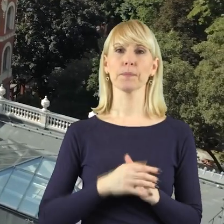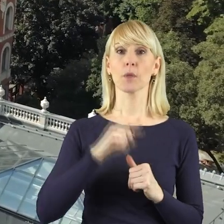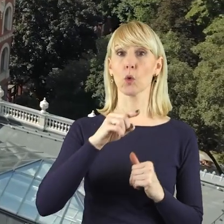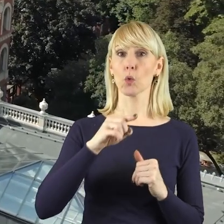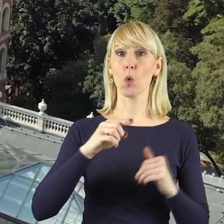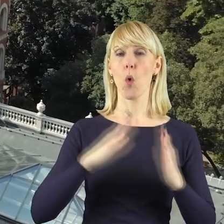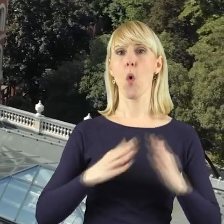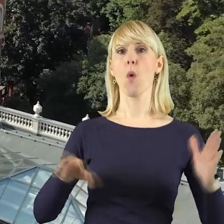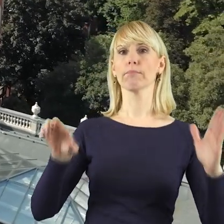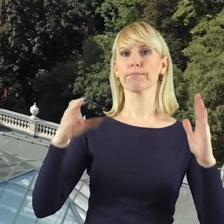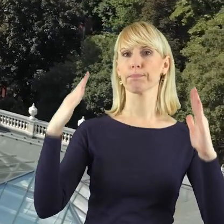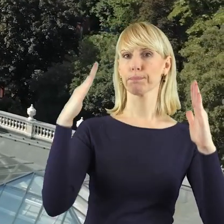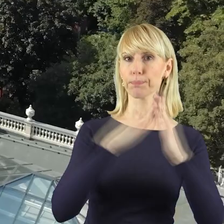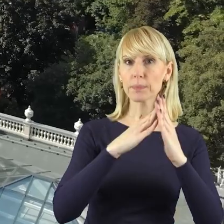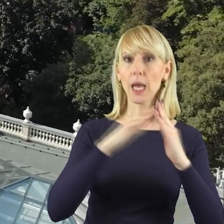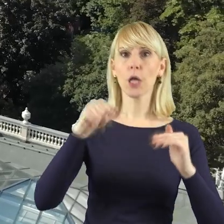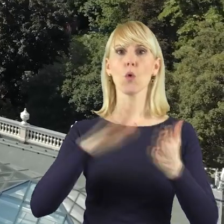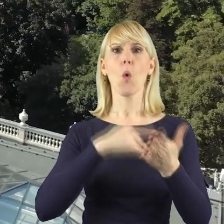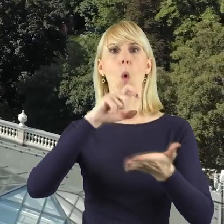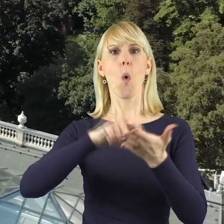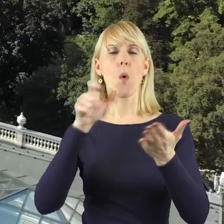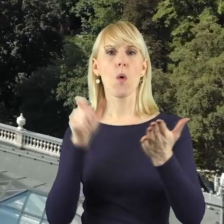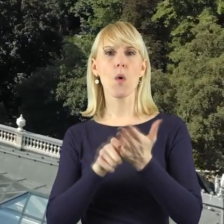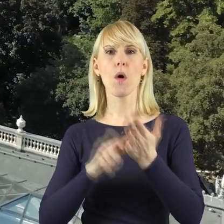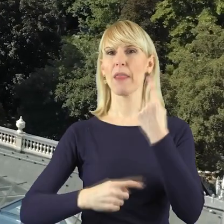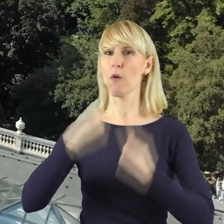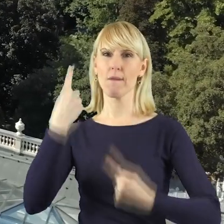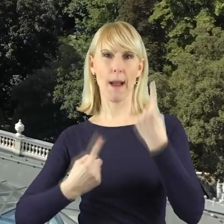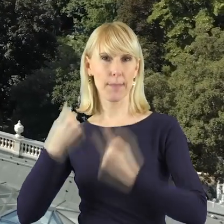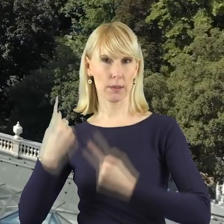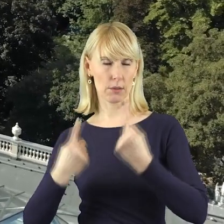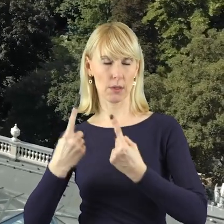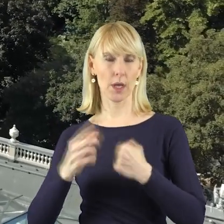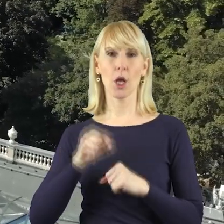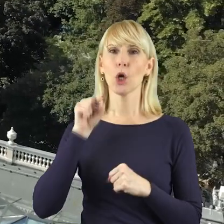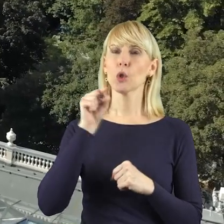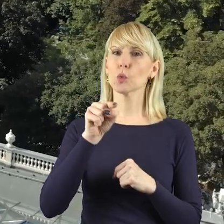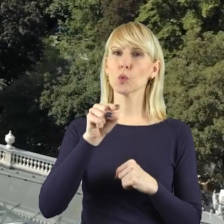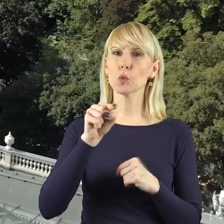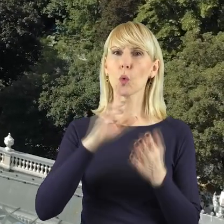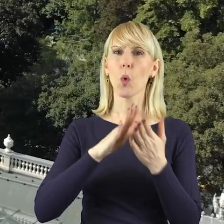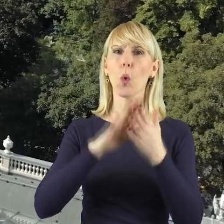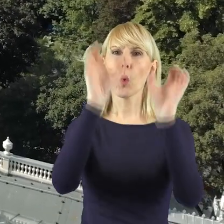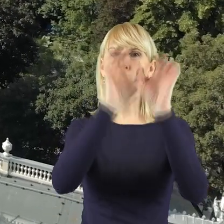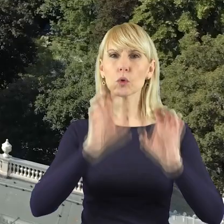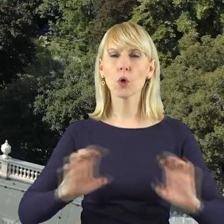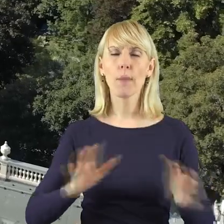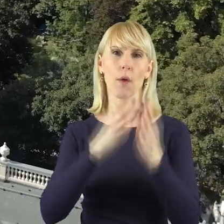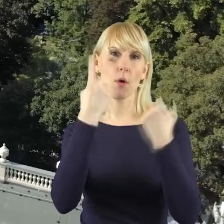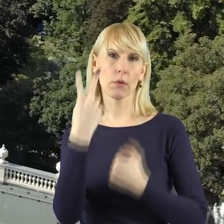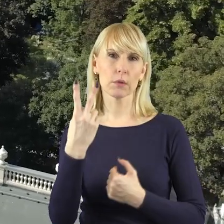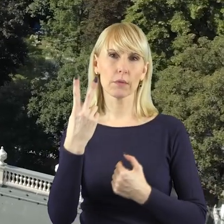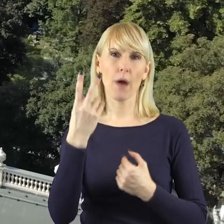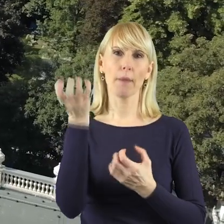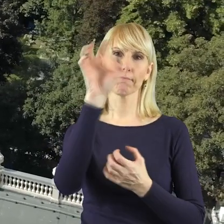zachodu budynek kancelaryjny, pełniący funkcję kantoru fabrycznego. Zdobią go dwa interesujące motywy ujęte